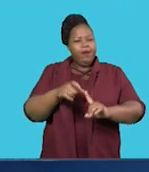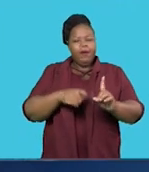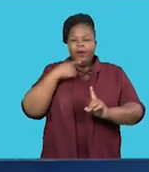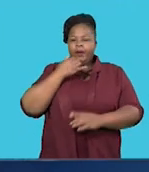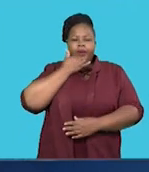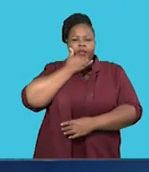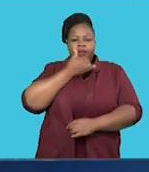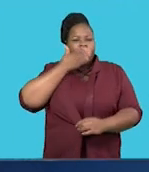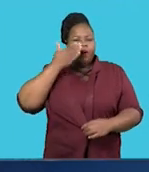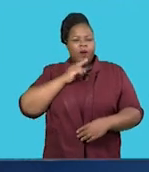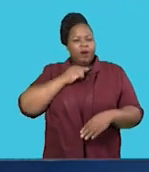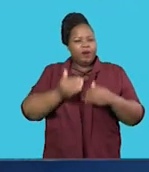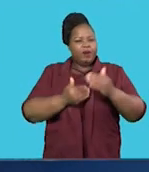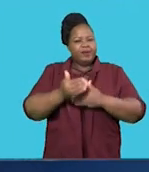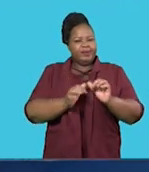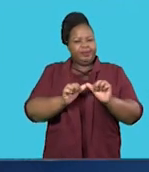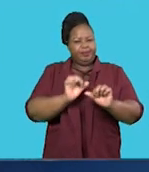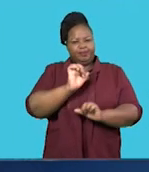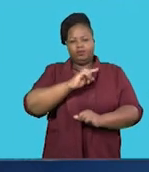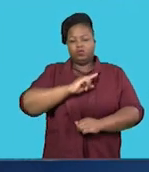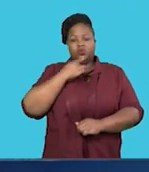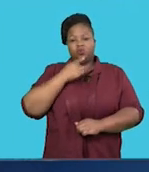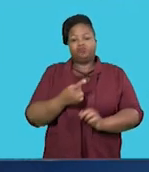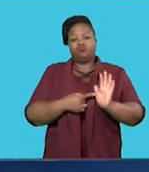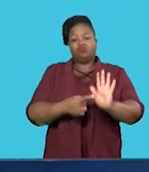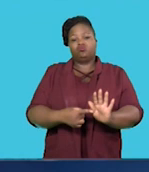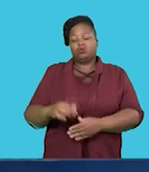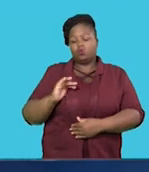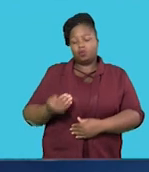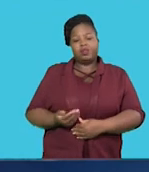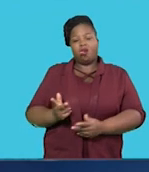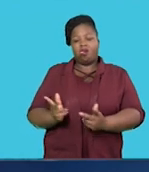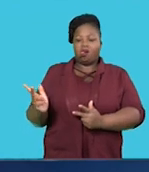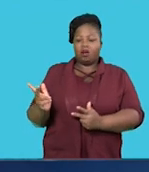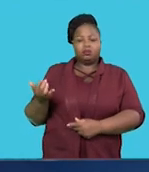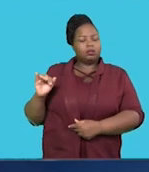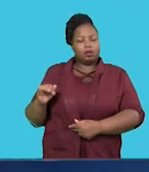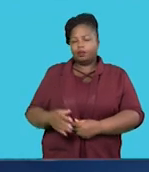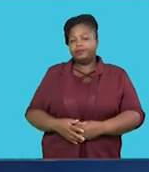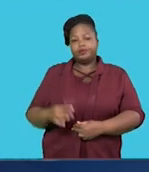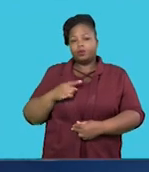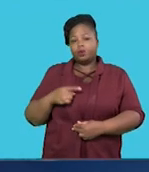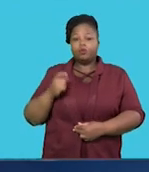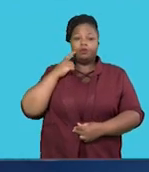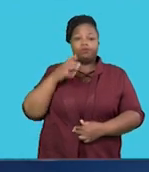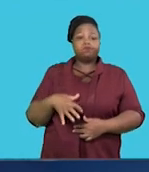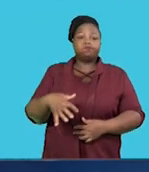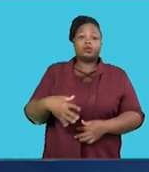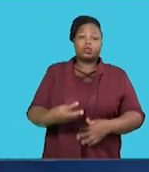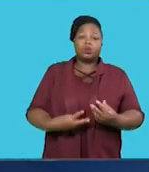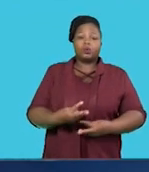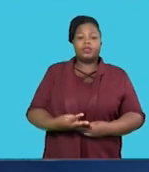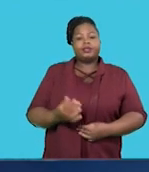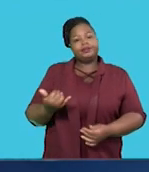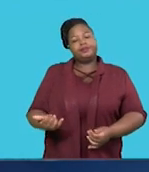abenemeneze ngendlela lenkampani eqhuba ngakhona ekuveza ukuthi abantu besifazane basaqhubeka nokushaya indiva kwaziswa uma ngabe bekhulelwe besemsebenzini